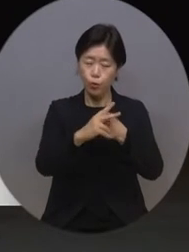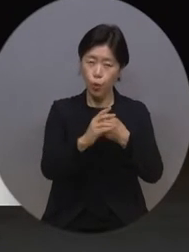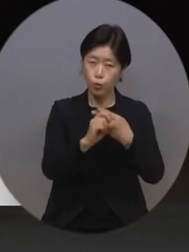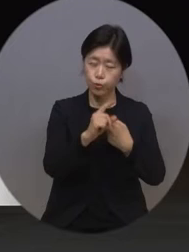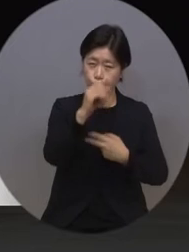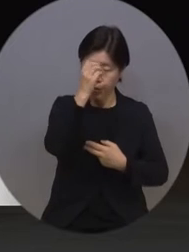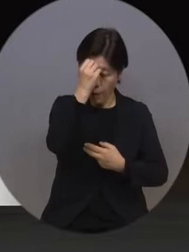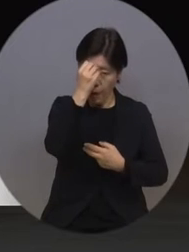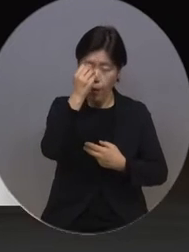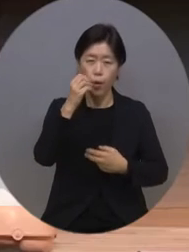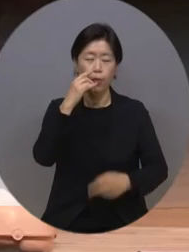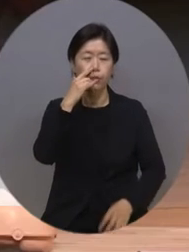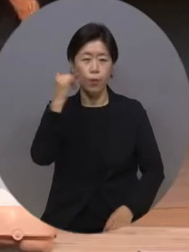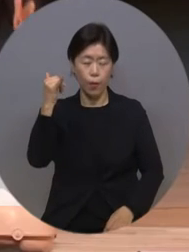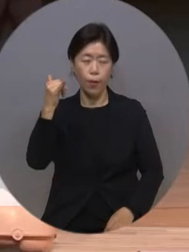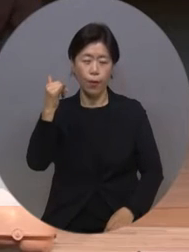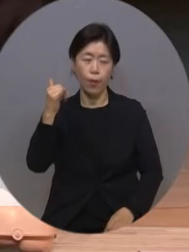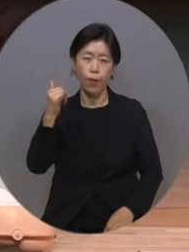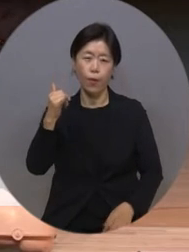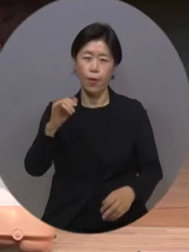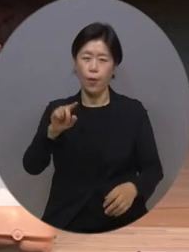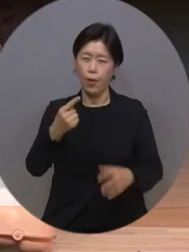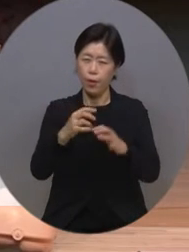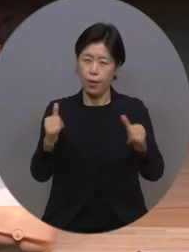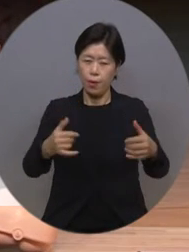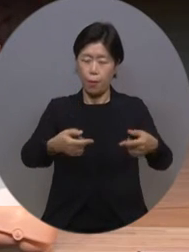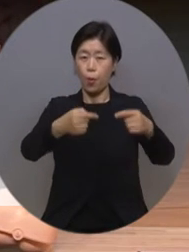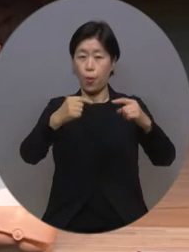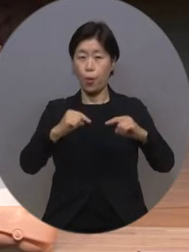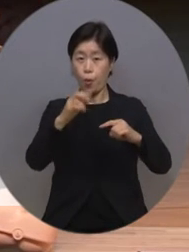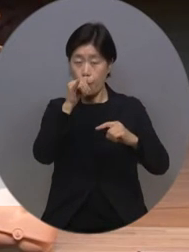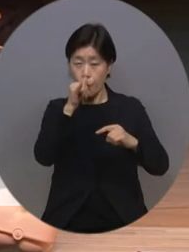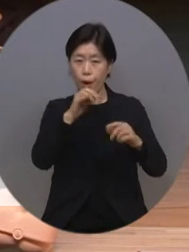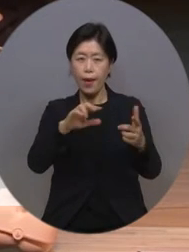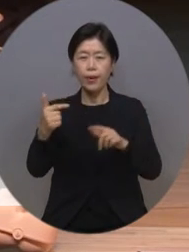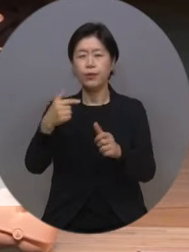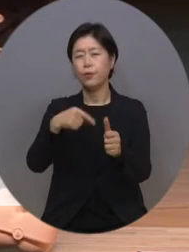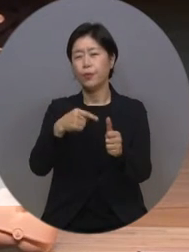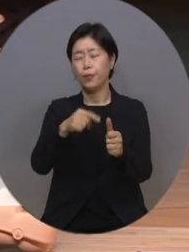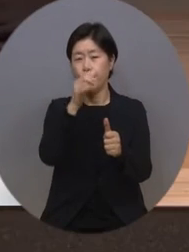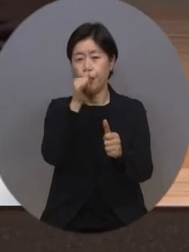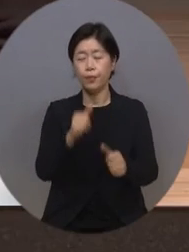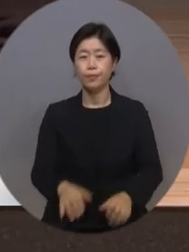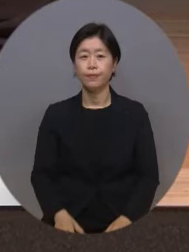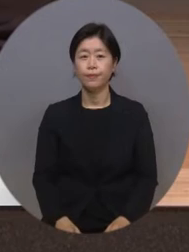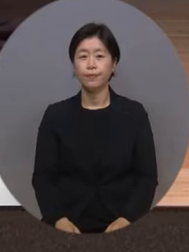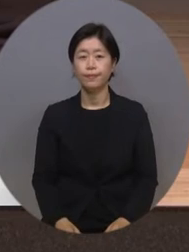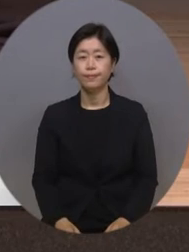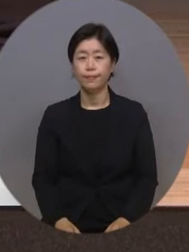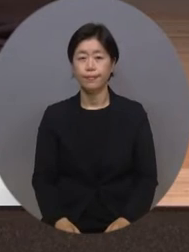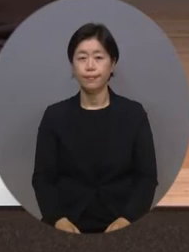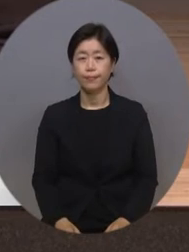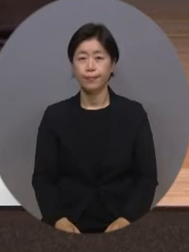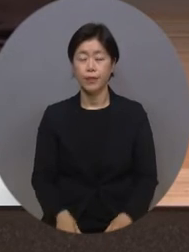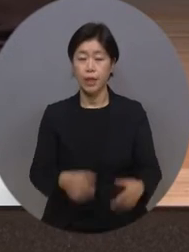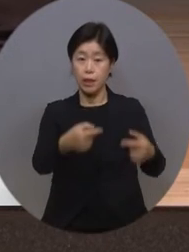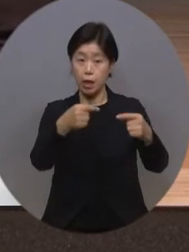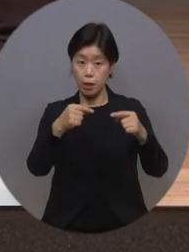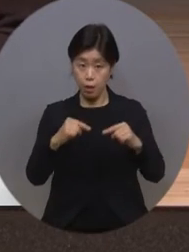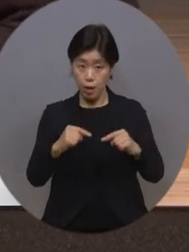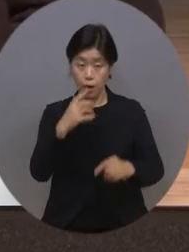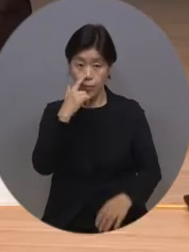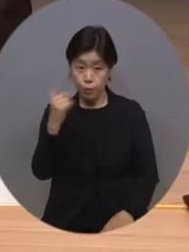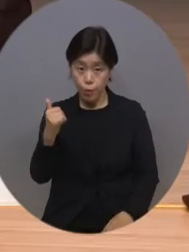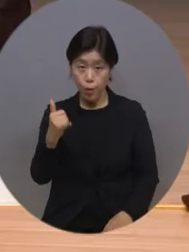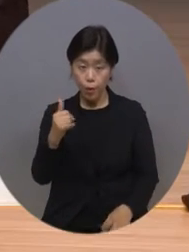명이 참석한 가운데 교통안전 의식 개선을 목적으로 두고 교육이 진행되었습니다. 교육에 참석한